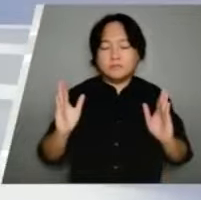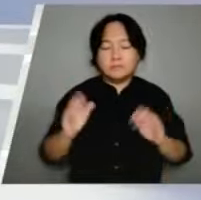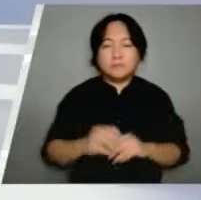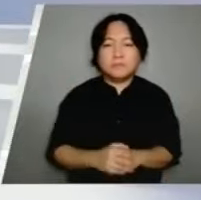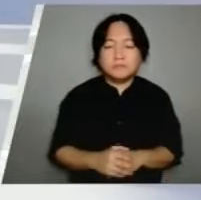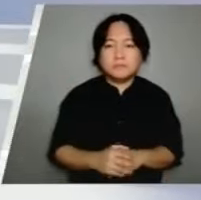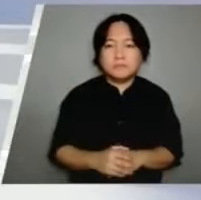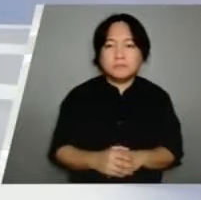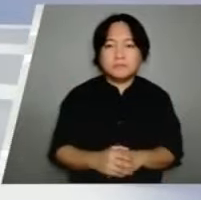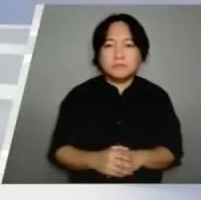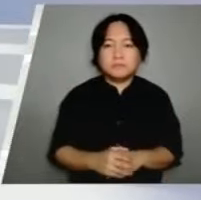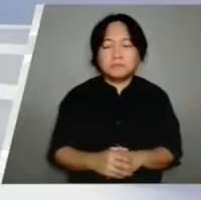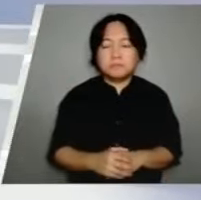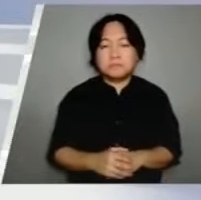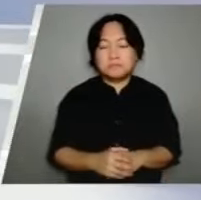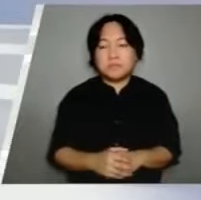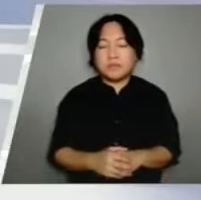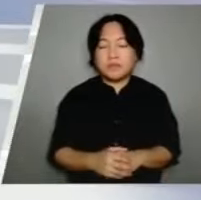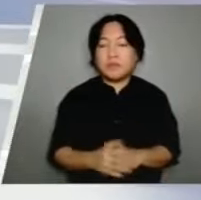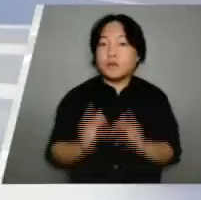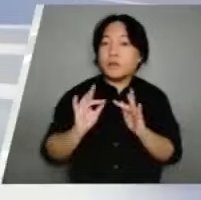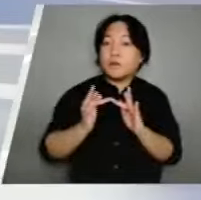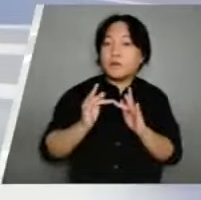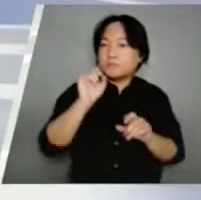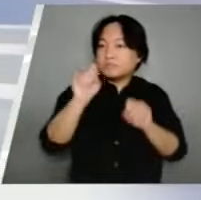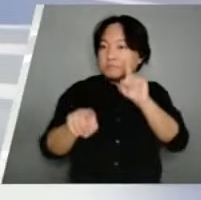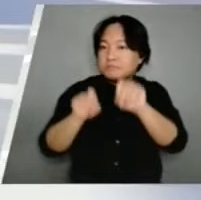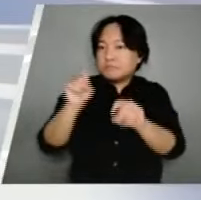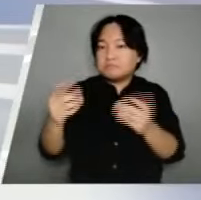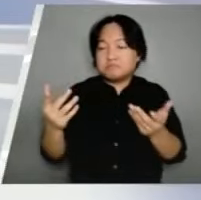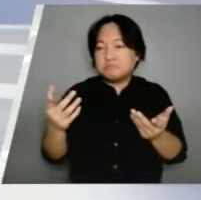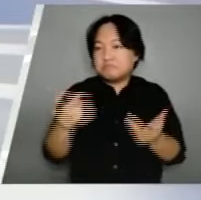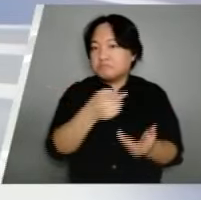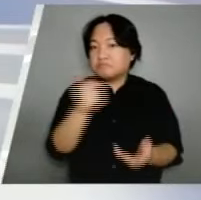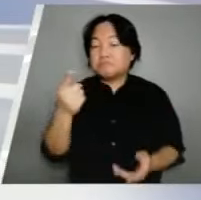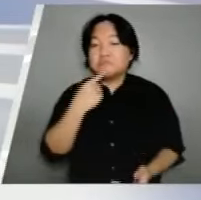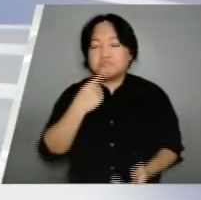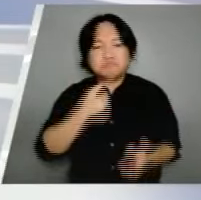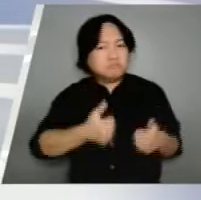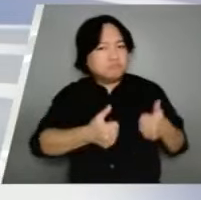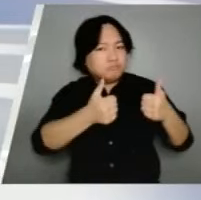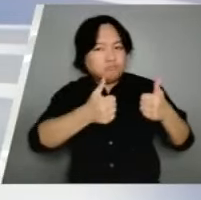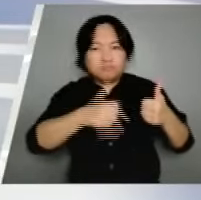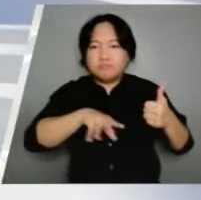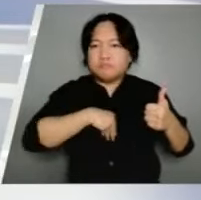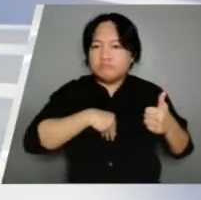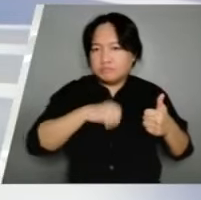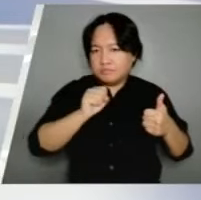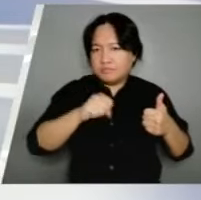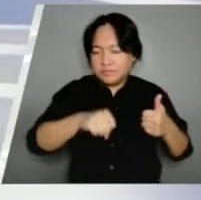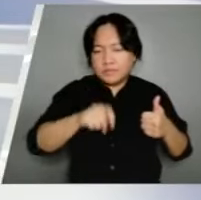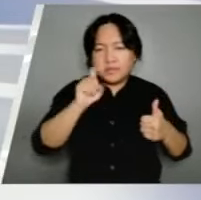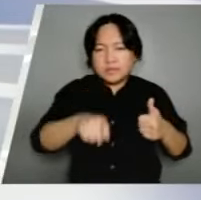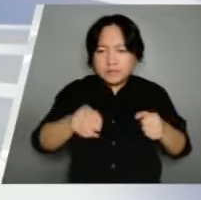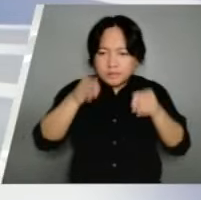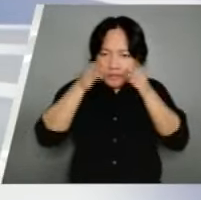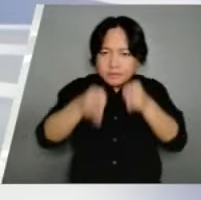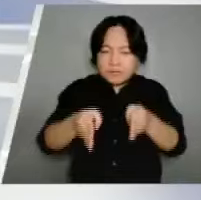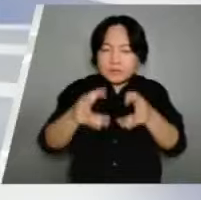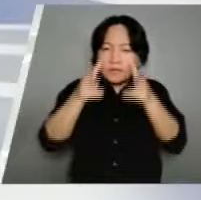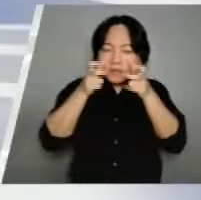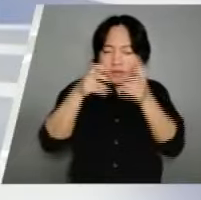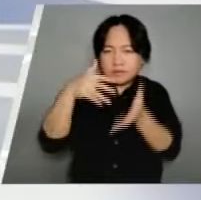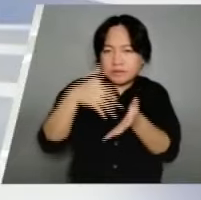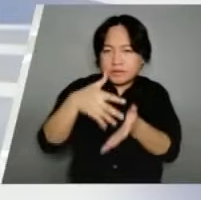mga Kapuso Online. Marami ang sumagot na pabor sila sa panukala para tutok sa pag-aaral at matuto ng